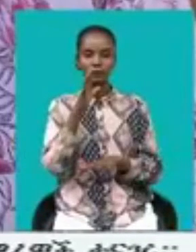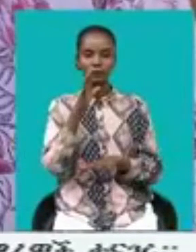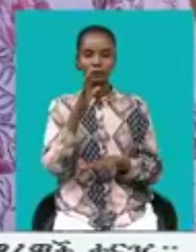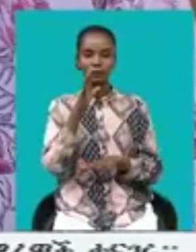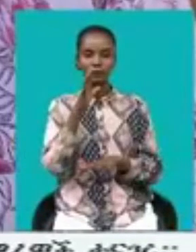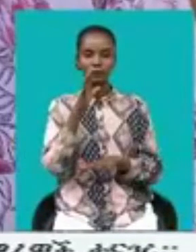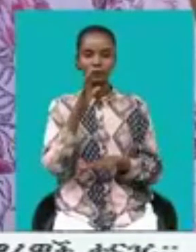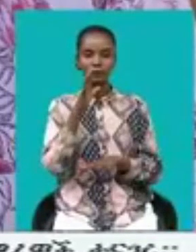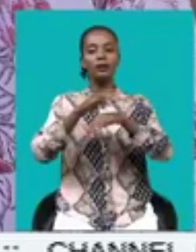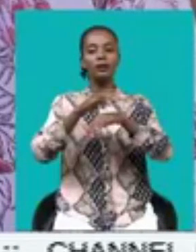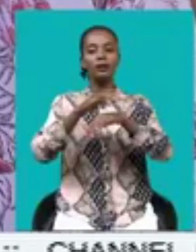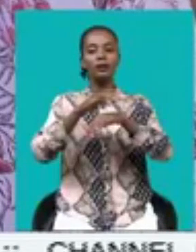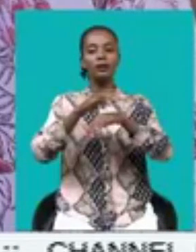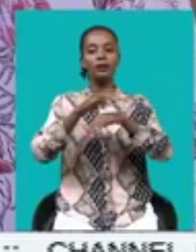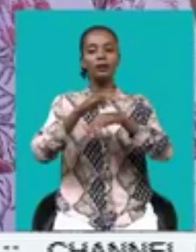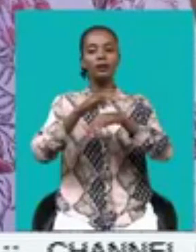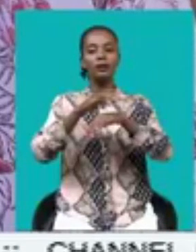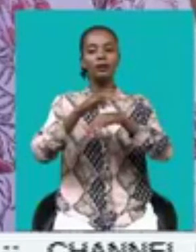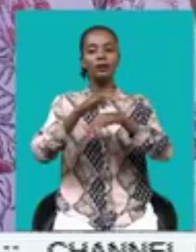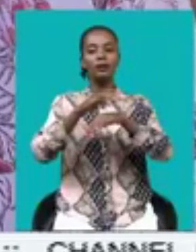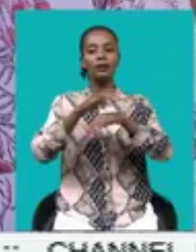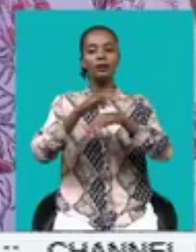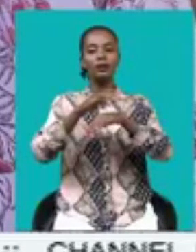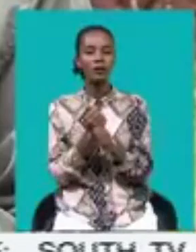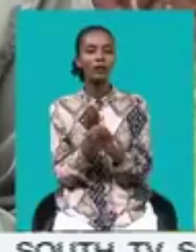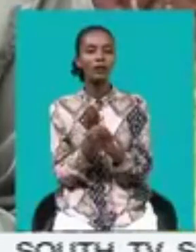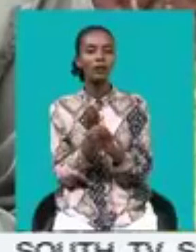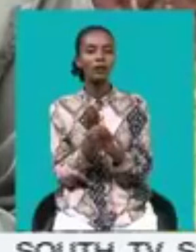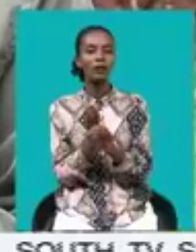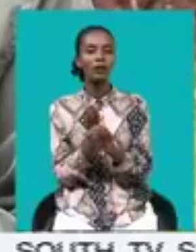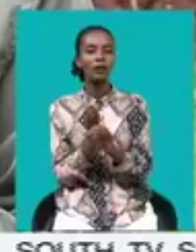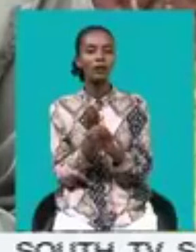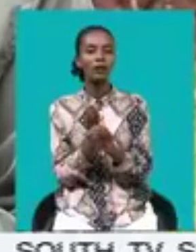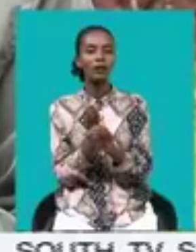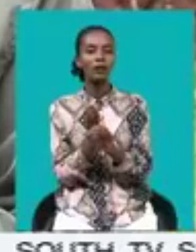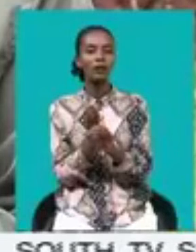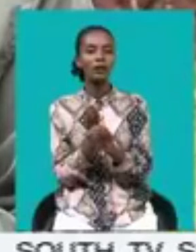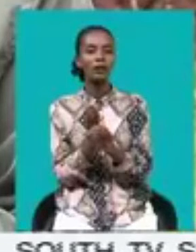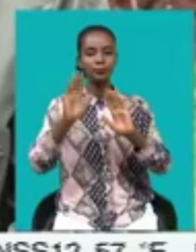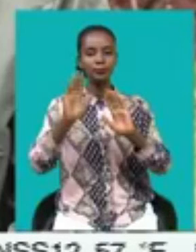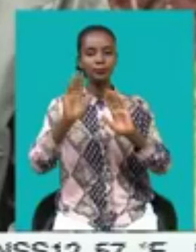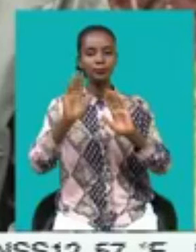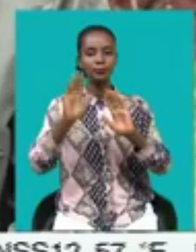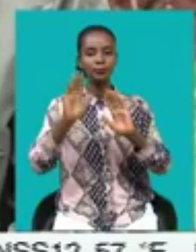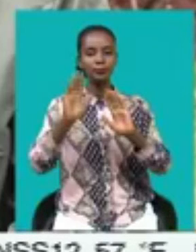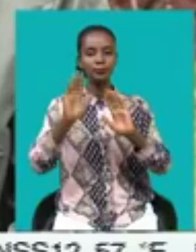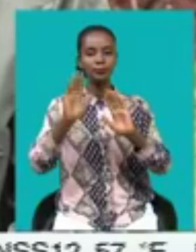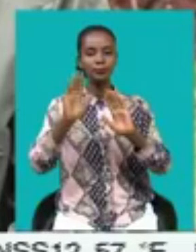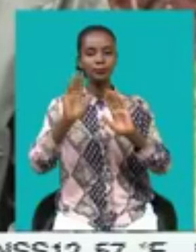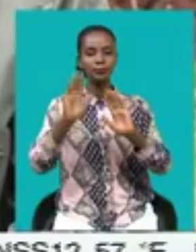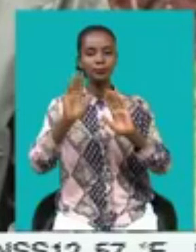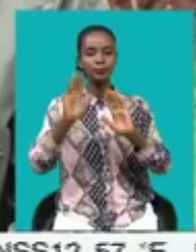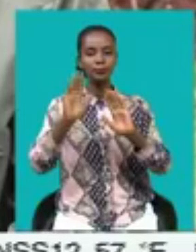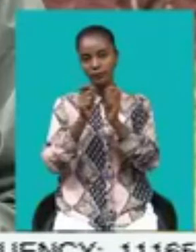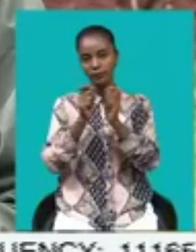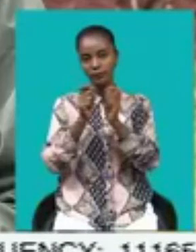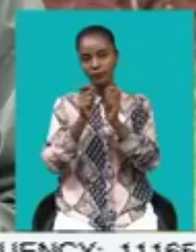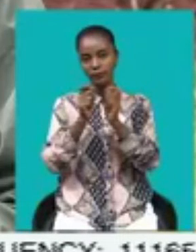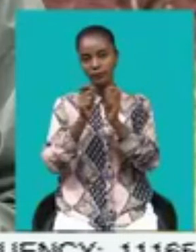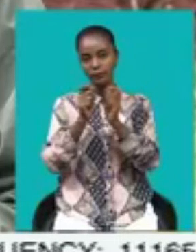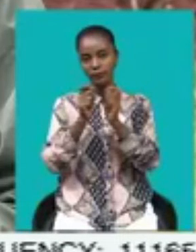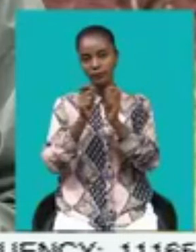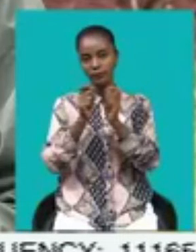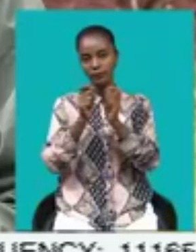ችግር ለመቅረፍ ለእሷ የሚመጥን ስራ ቀደም ሲል ከነበረበት ገምግመን አለፍ ያለ ነገር ህይወቷን የምትቀይርበት ስራ እንድታገኝ ስራ